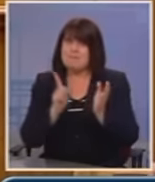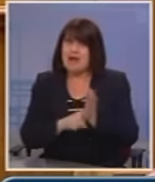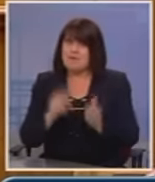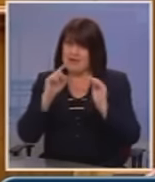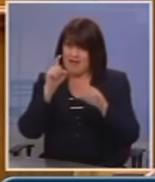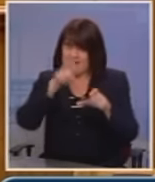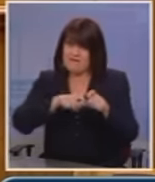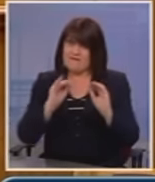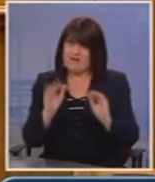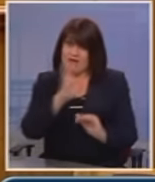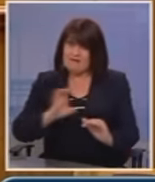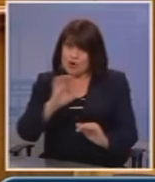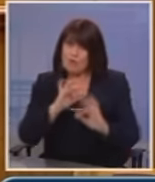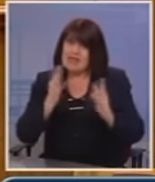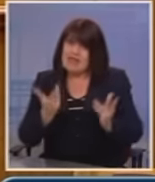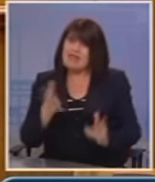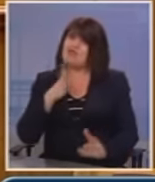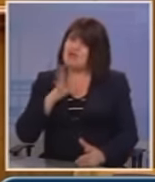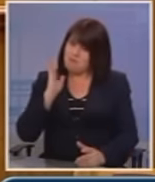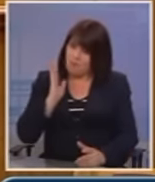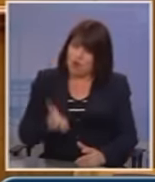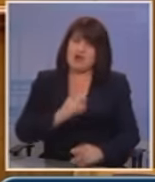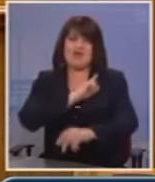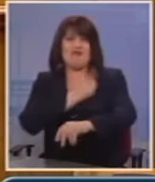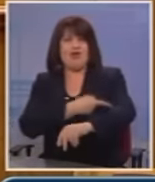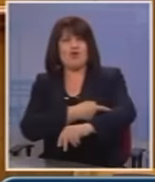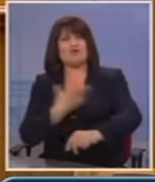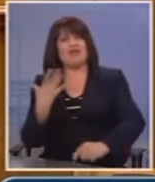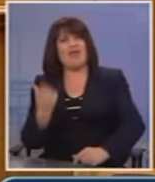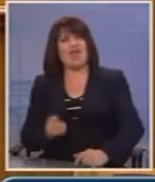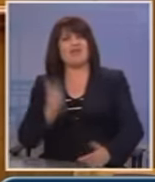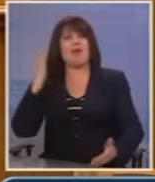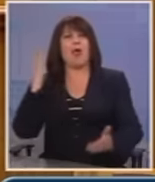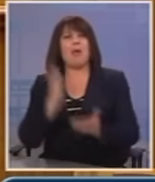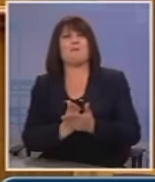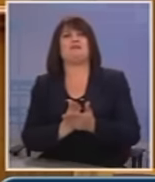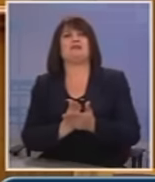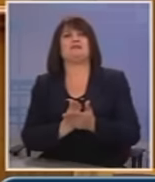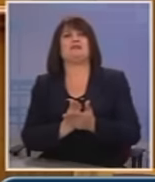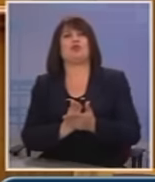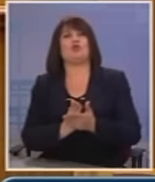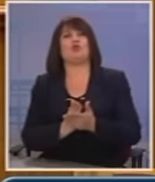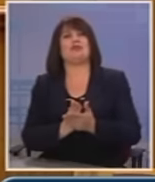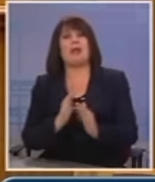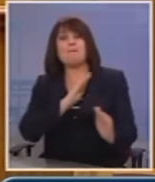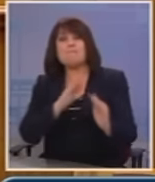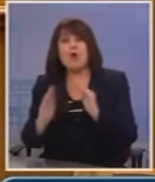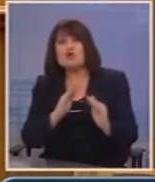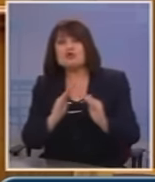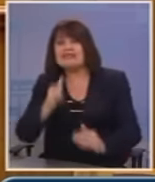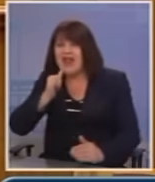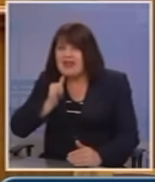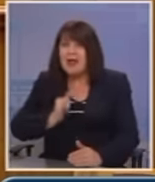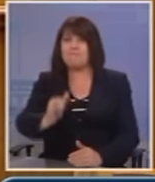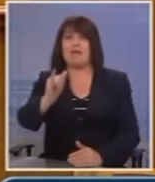στην Ευρώπη, αλλά θα έχει τη βούληση, την ικανότητα, την αποφασιστικότητα να εξασφαλίσει άπαξ και